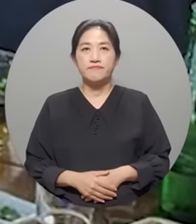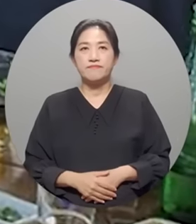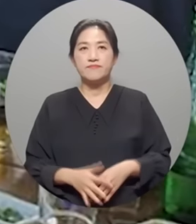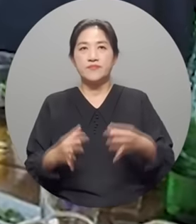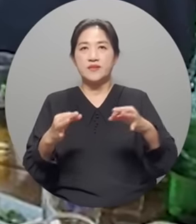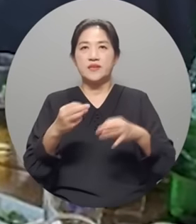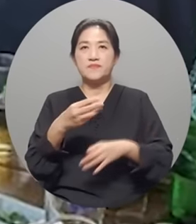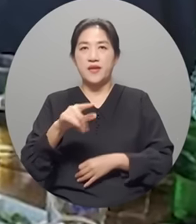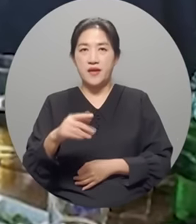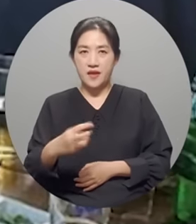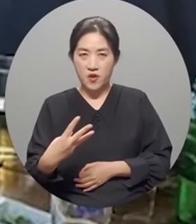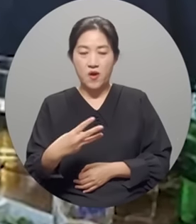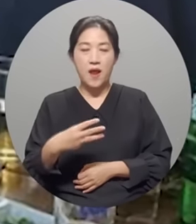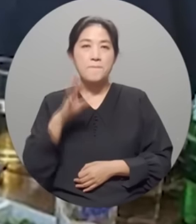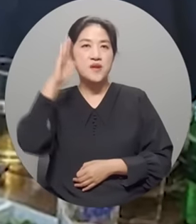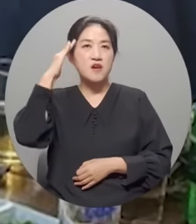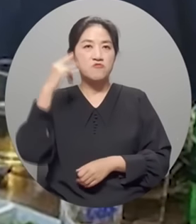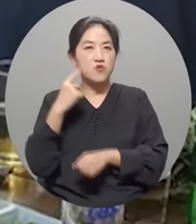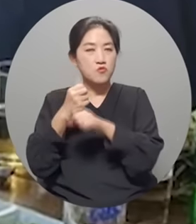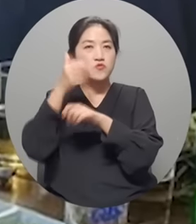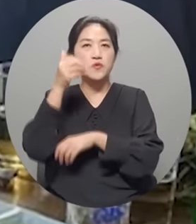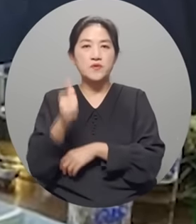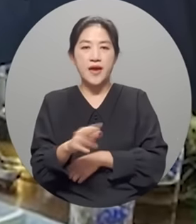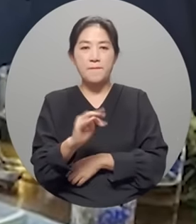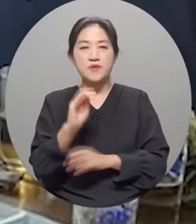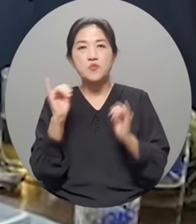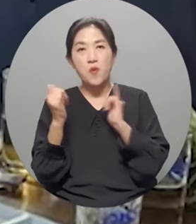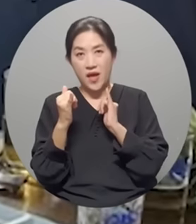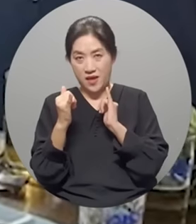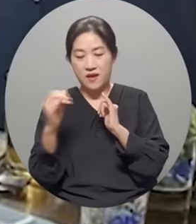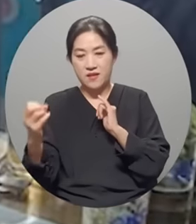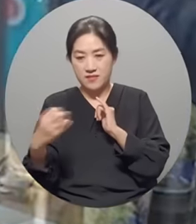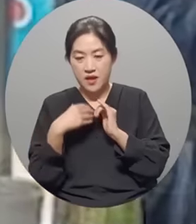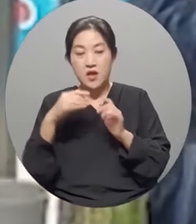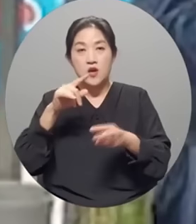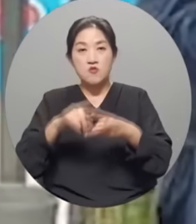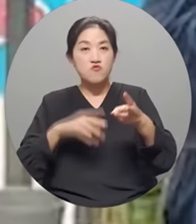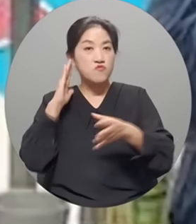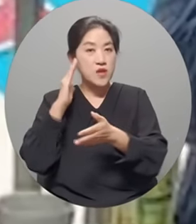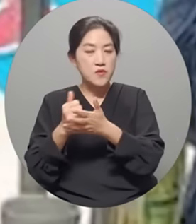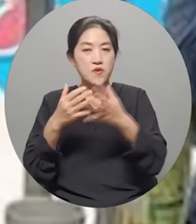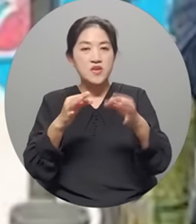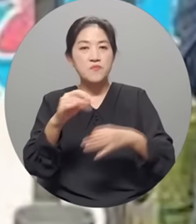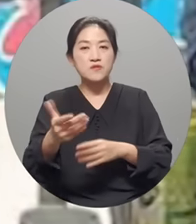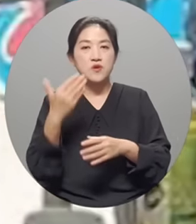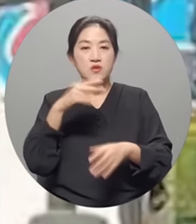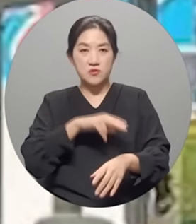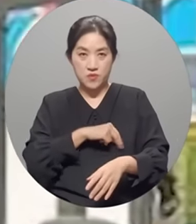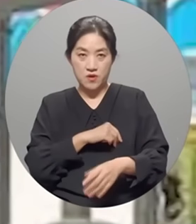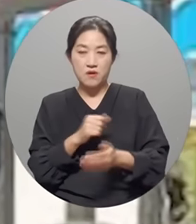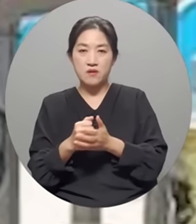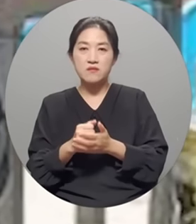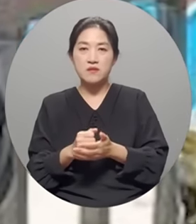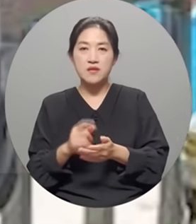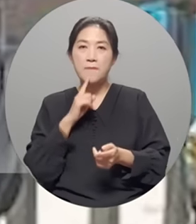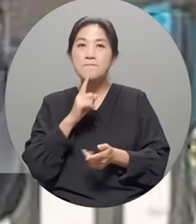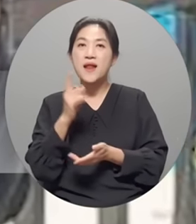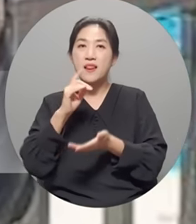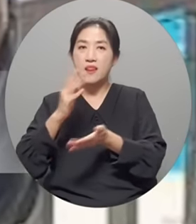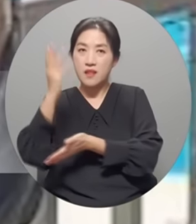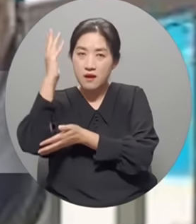김태열 미래한국연구소 소장은 MBC와 통화에서 윤석열 대통령이 김영선 전 의원을 언급한 음성을 들었다는